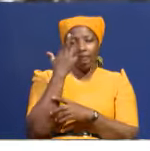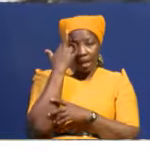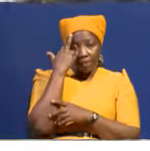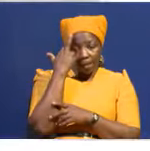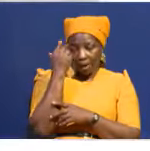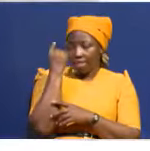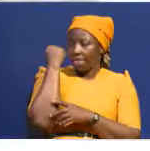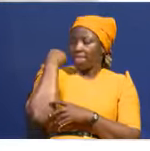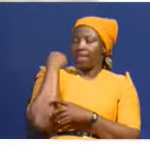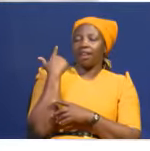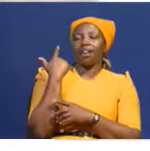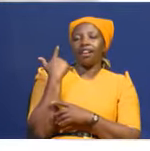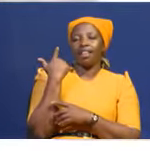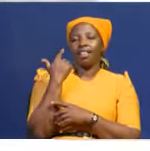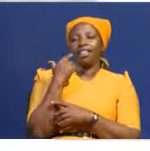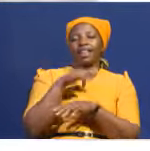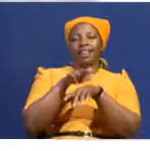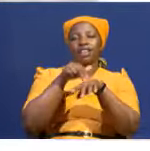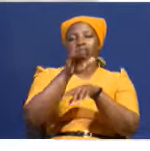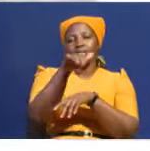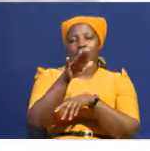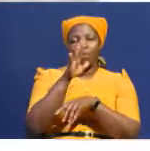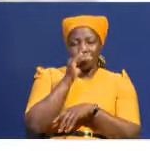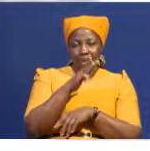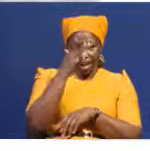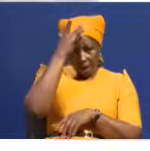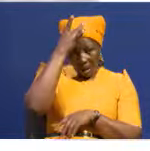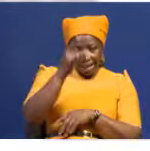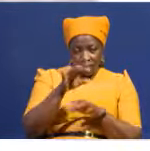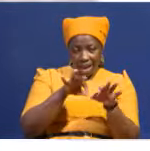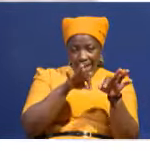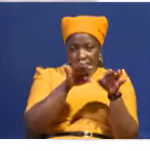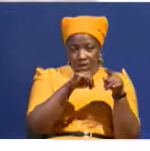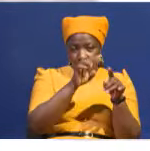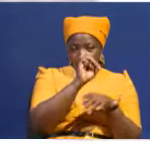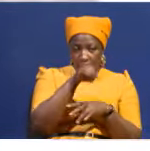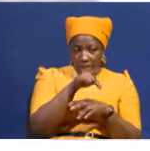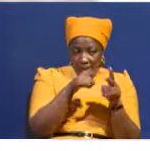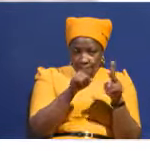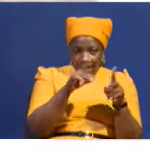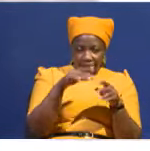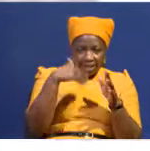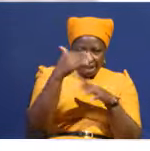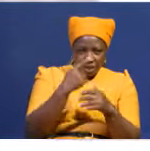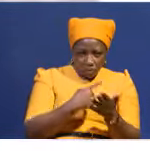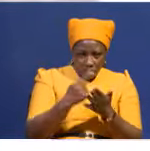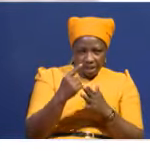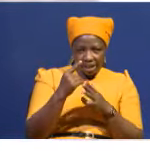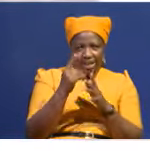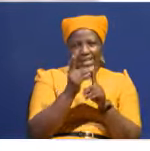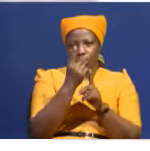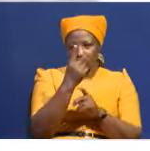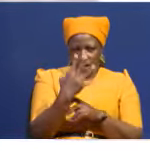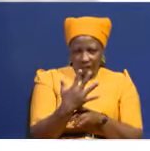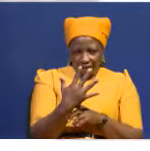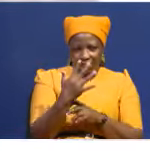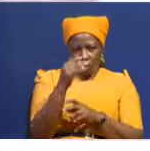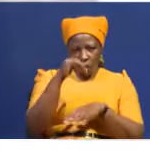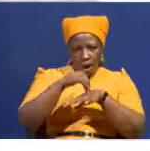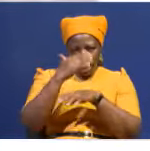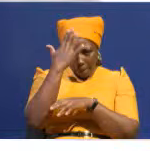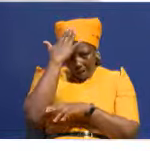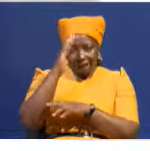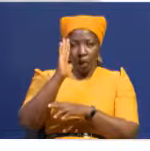la kitaifa Moses Wetangula aliwaelezea wabunge kwamba kuanzia wiki ijayo tarehe 25 Jumatatu watafanya vikao vya